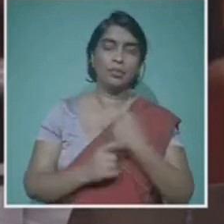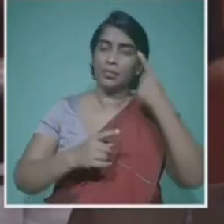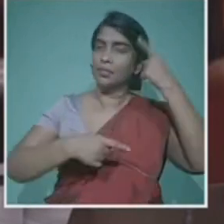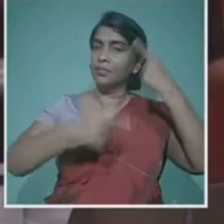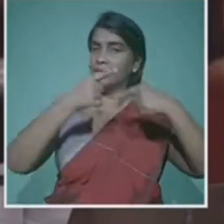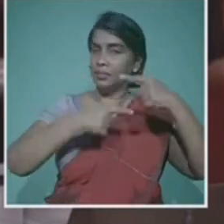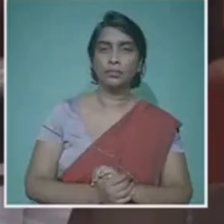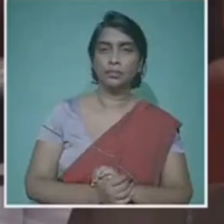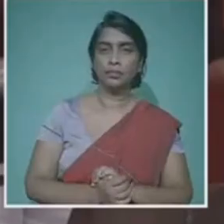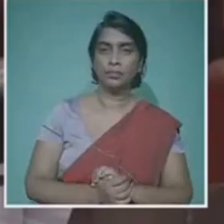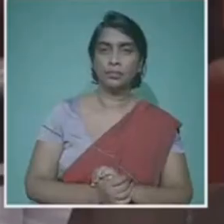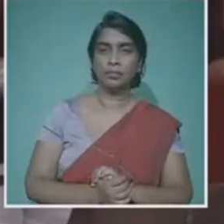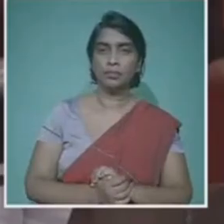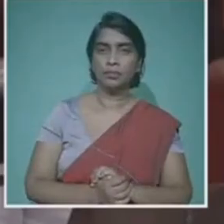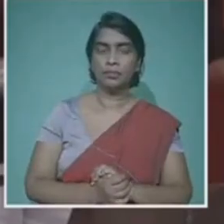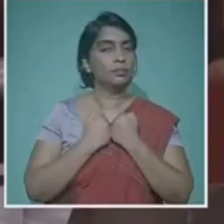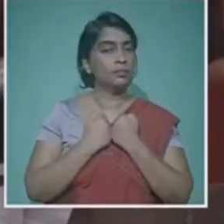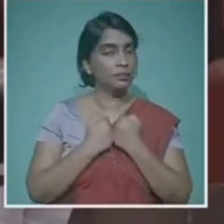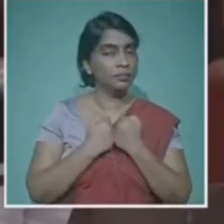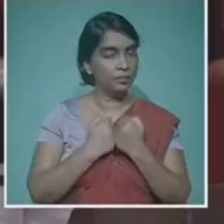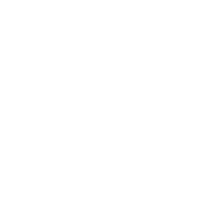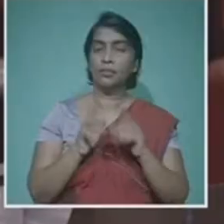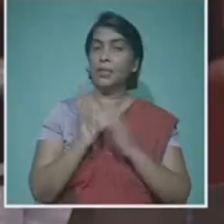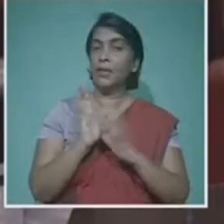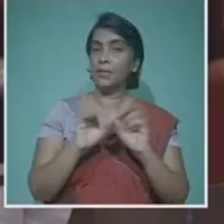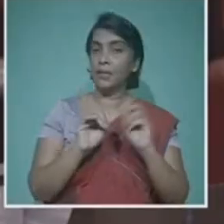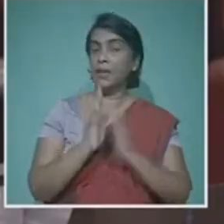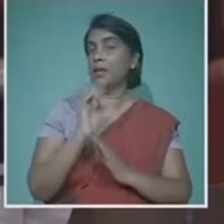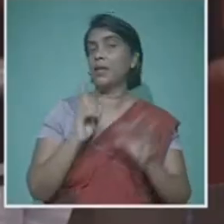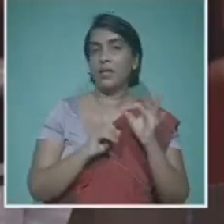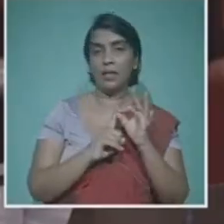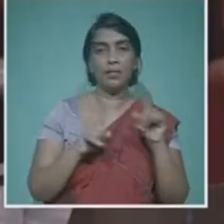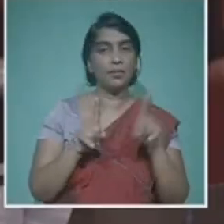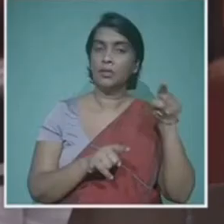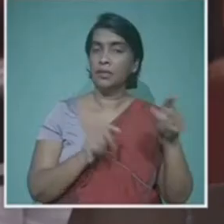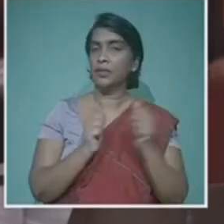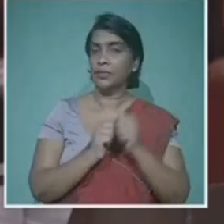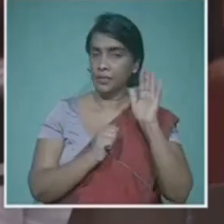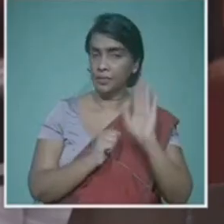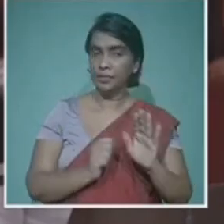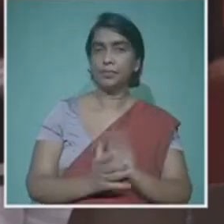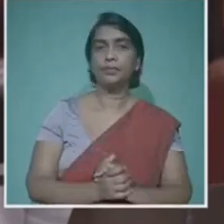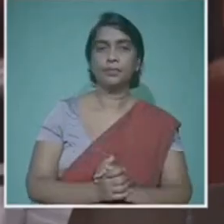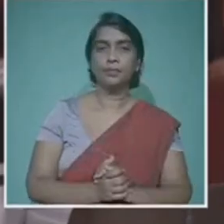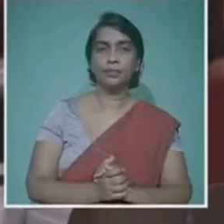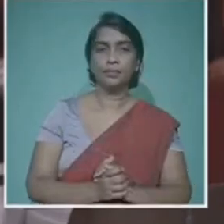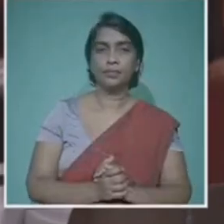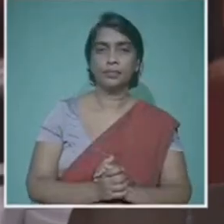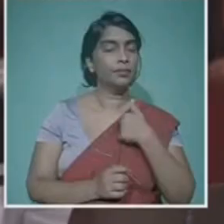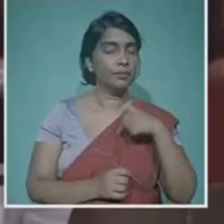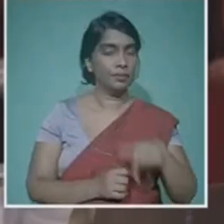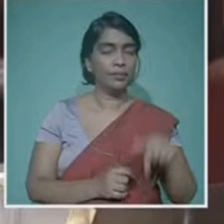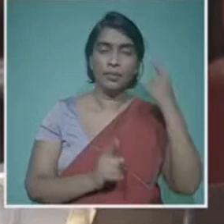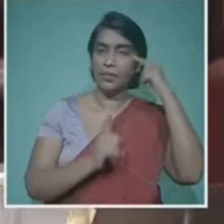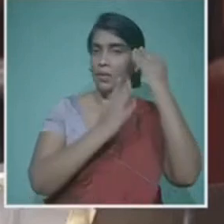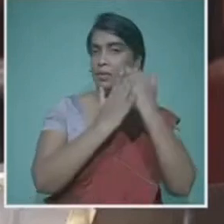என்று நினைக்கின்றேன். நான் நினைக்கின்றேன் பத்திரிகை அமைச்சராகவும் ஊடக அமைச்சராகவும் இருக்கின்றபடியால் சில விடயங்களை நான் சொல்லலாம் என்று